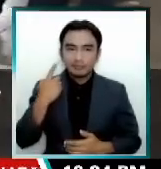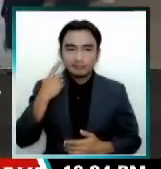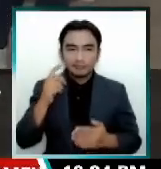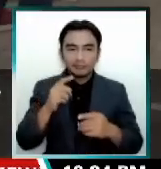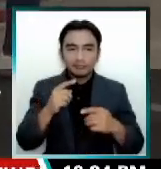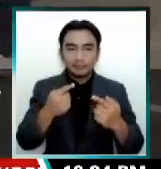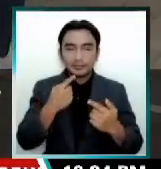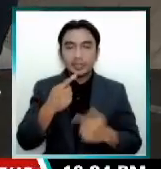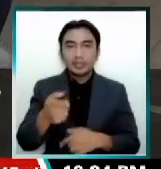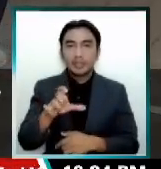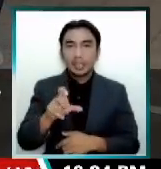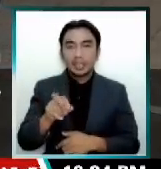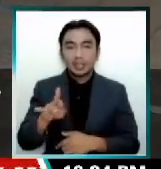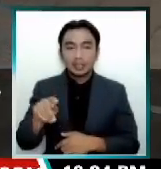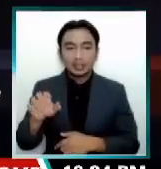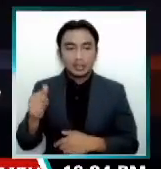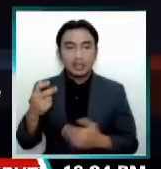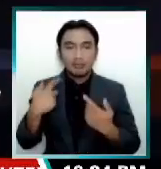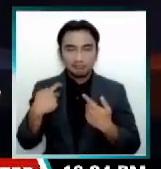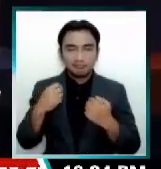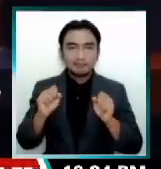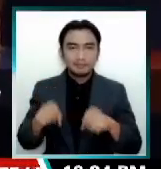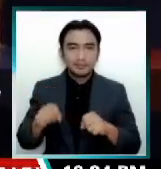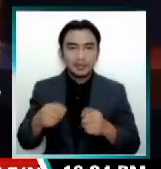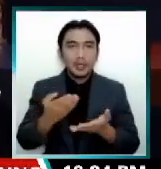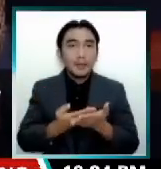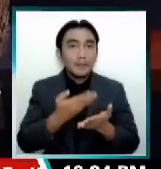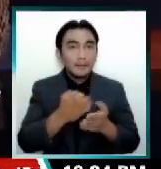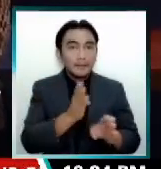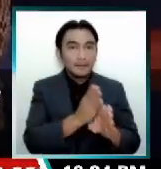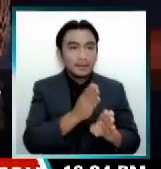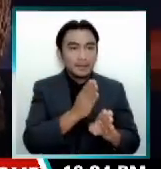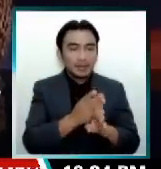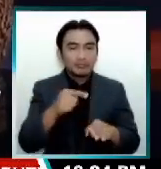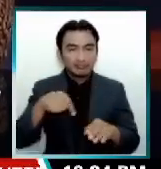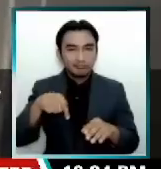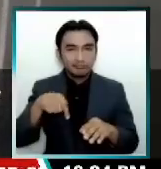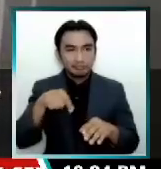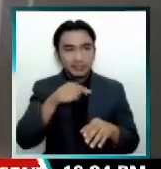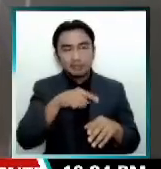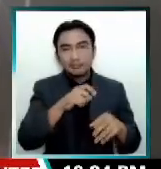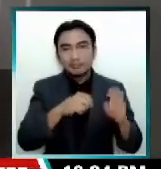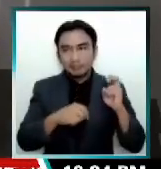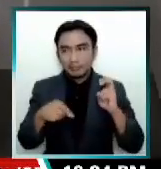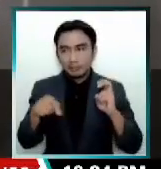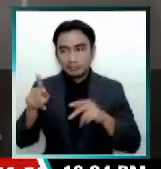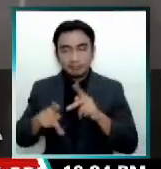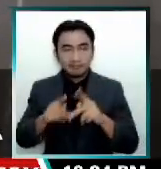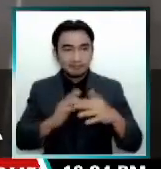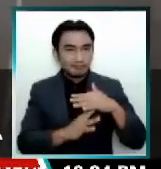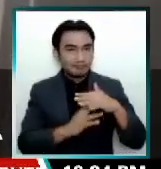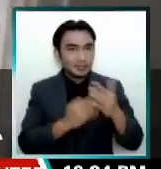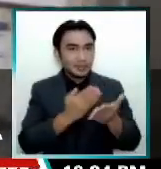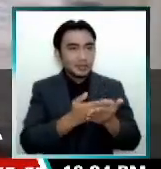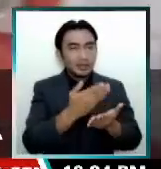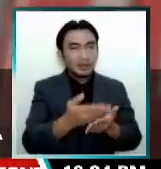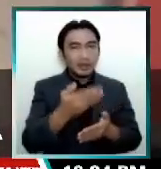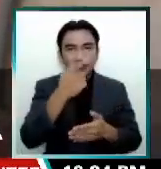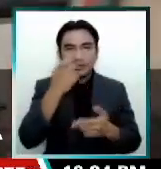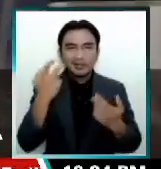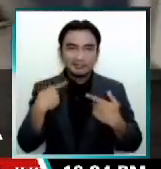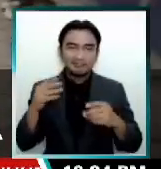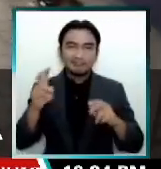LRTA, posibleng sa mga train station bumibili ng beep card ang mga bus rider dahil mas mura. Habang may problema sa supply, inaayos muna